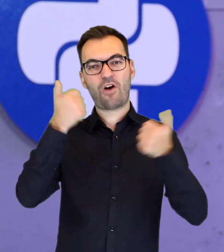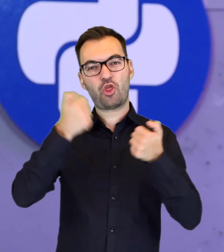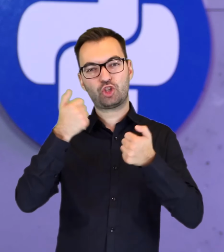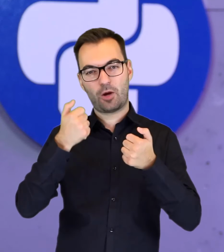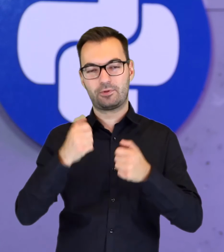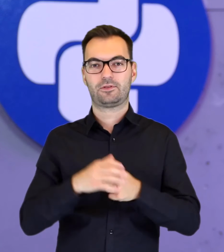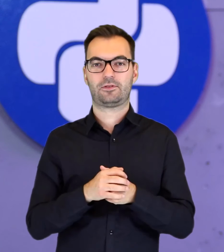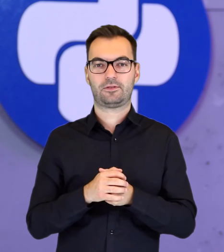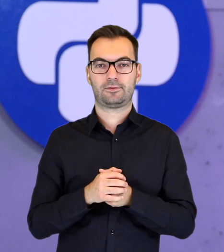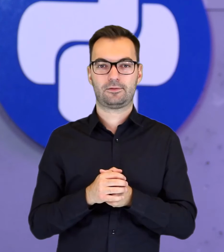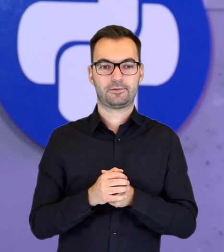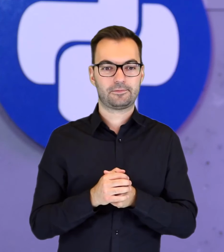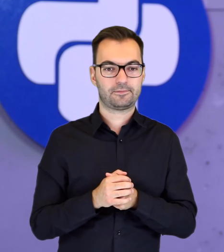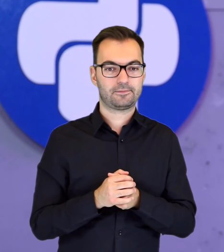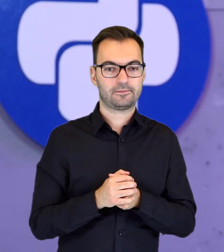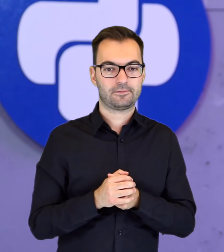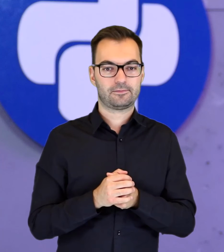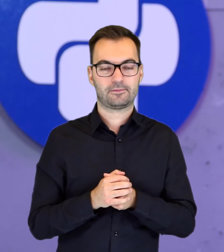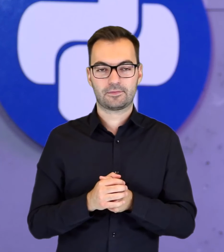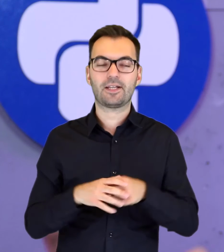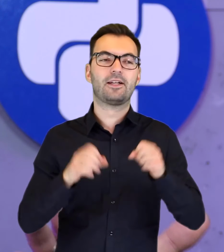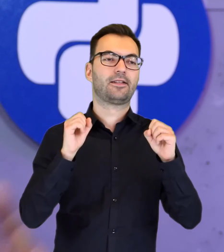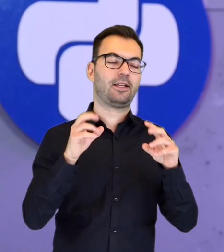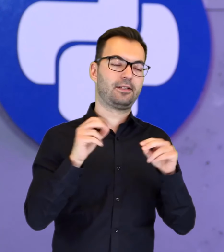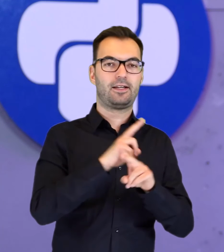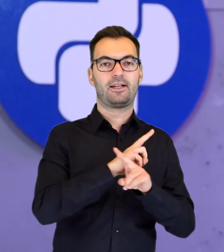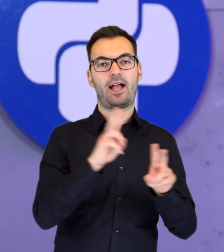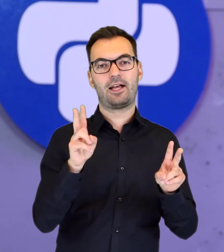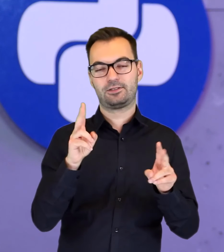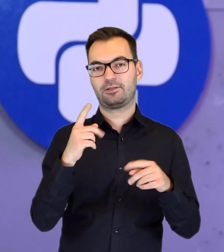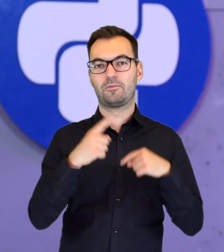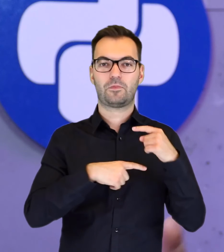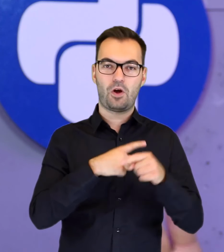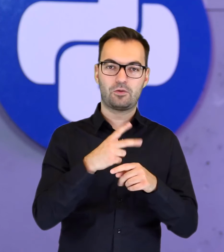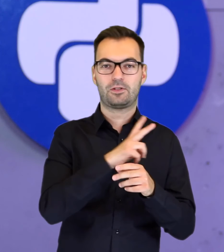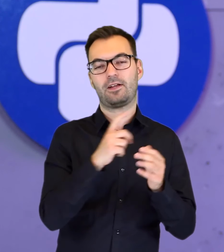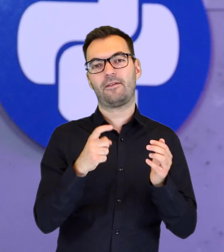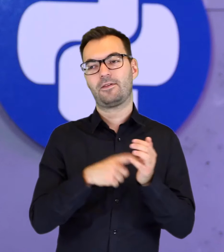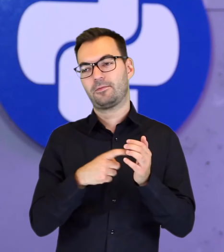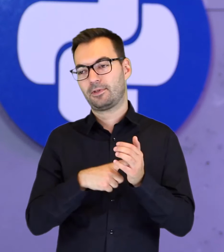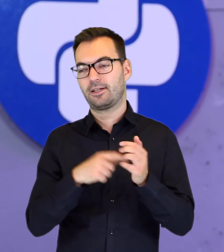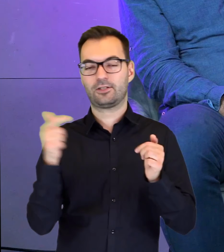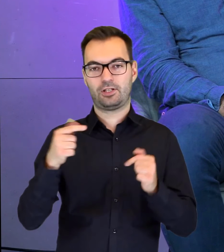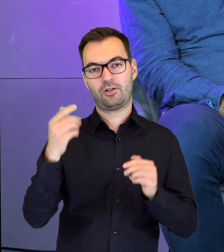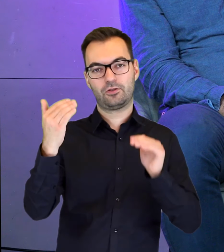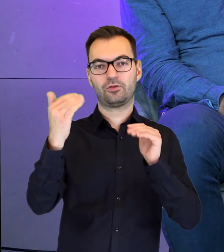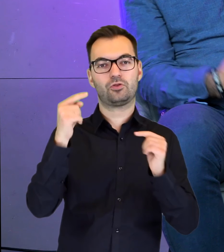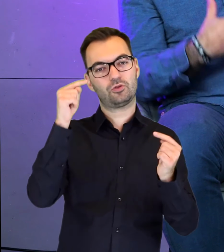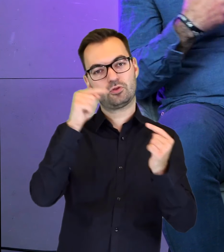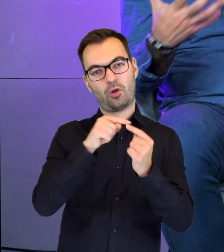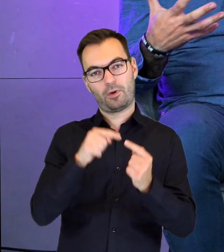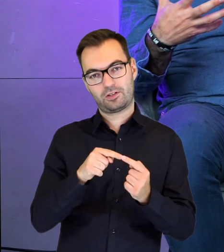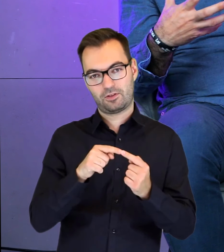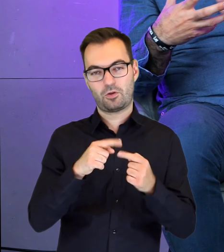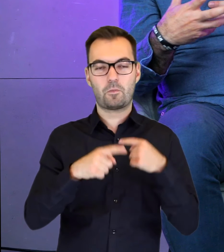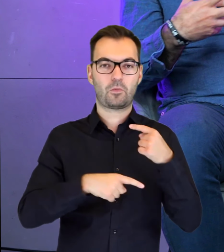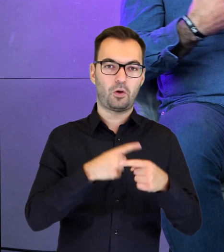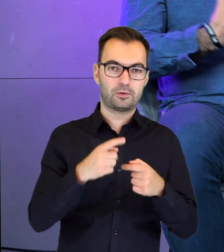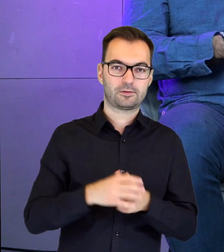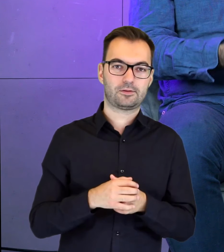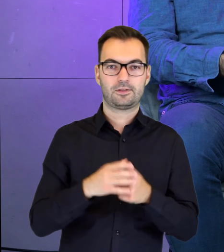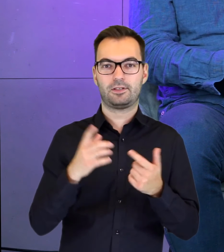aplikacji webowych mówimy tutaj o czymś tam przykład Symuluje Photoshopa w przeglądarce albo coś w tym stylu wiadomo że każdy produkt